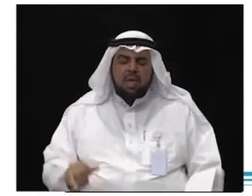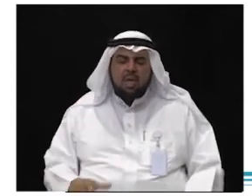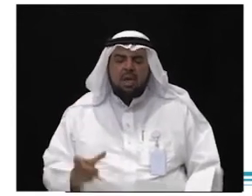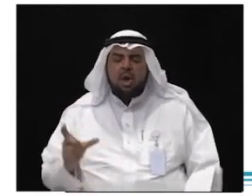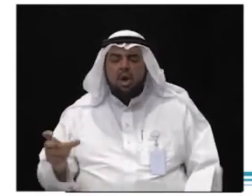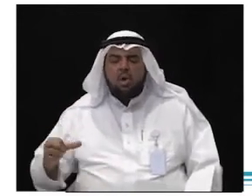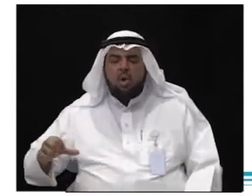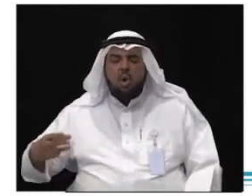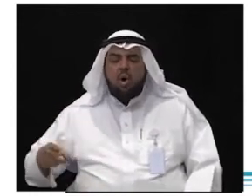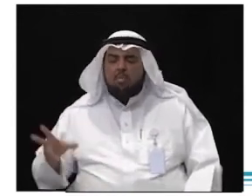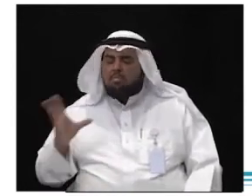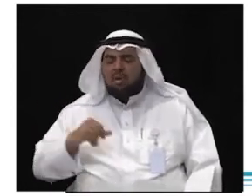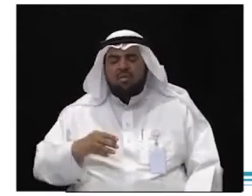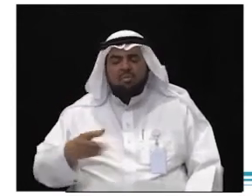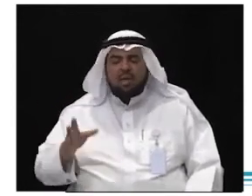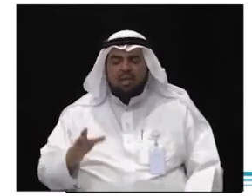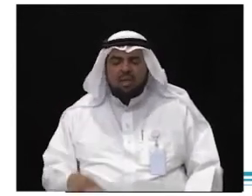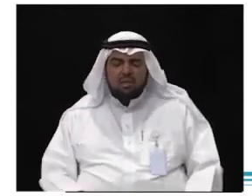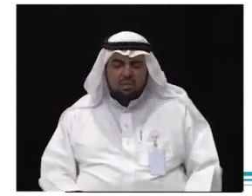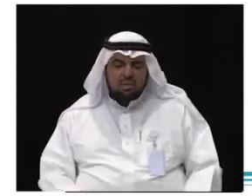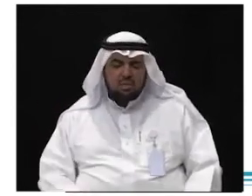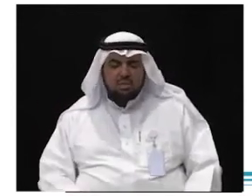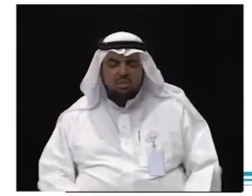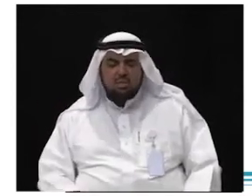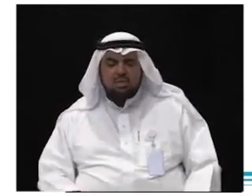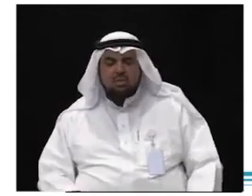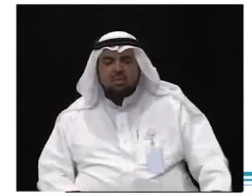في المقارنة التي أمامكم.